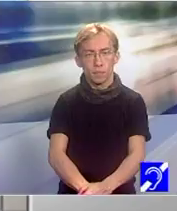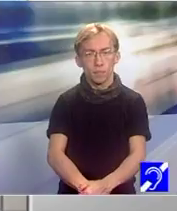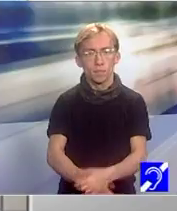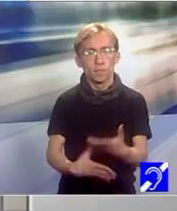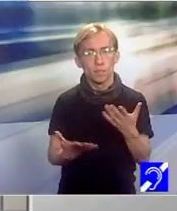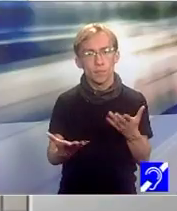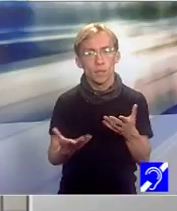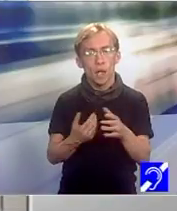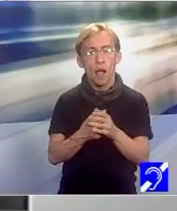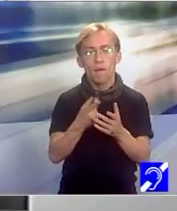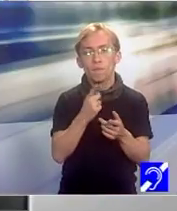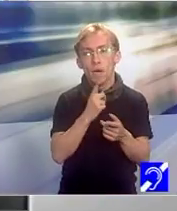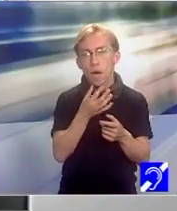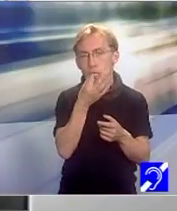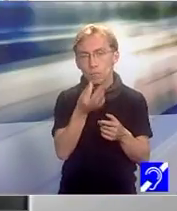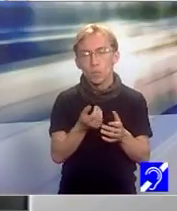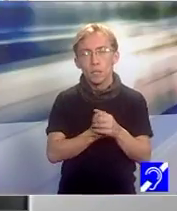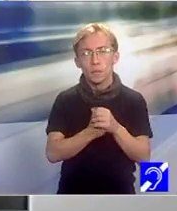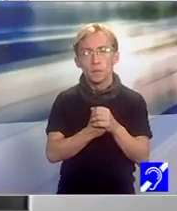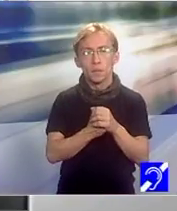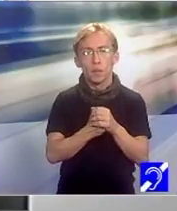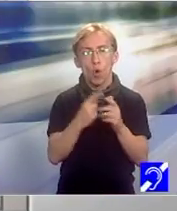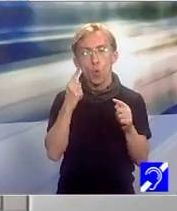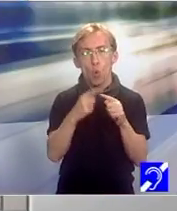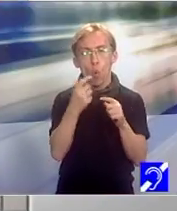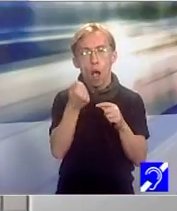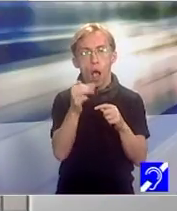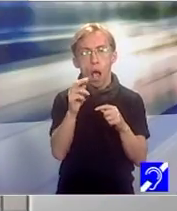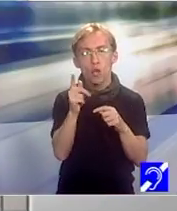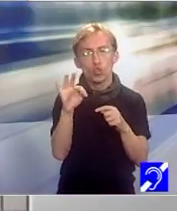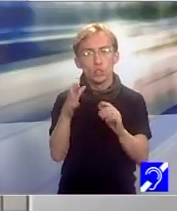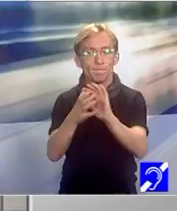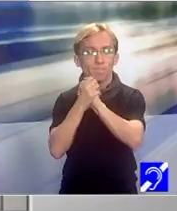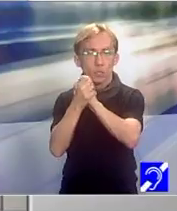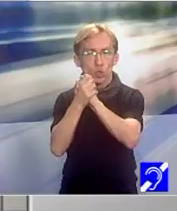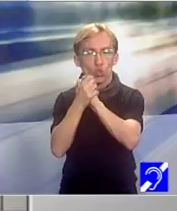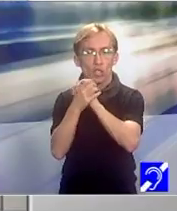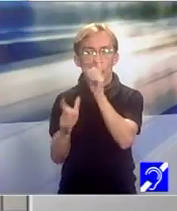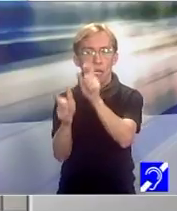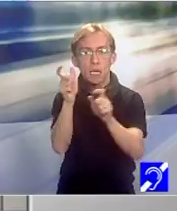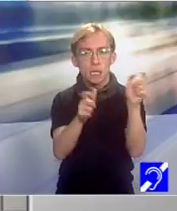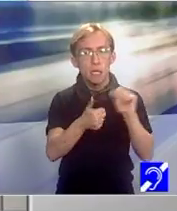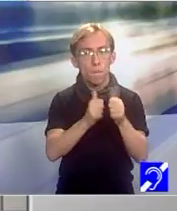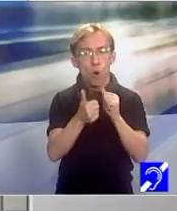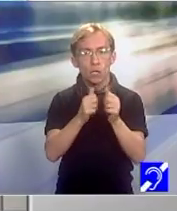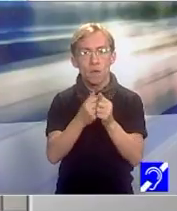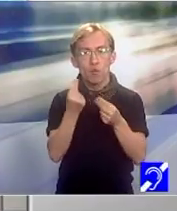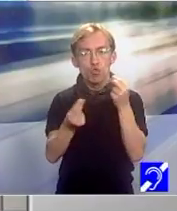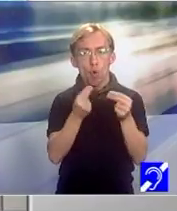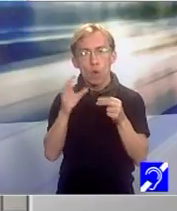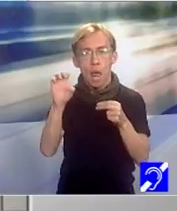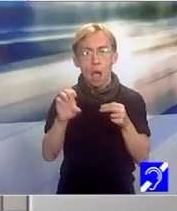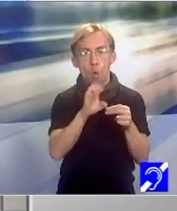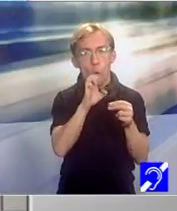Ioana Țepelea, de care pomenea și Sally Woodlamont, medaliată cu argint, le dorim mult, mult succes sportivilor în continuare. Aceste jocuri europene vor